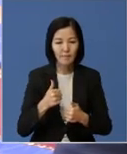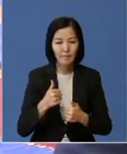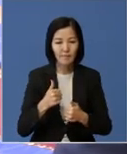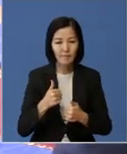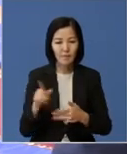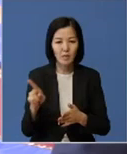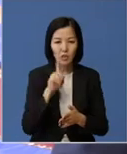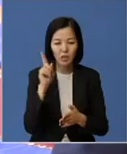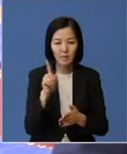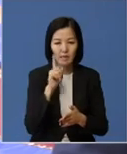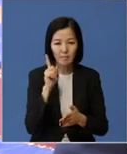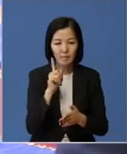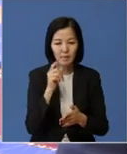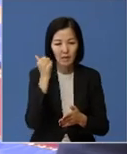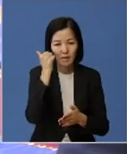жас ұрпақтарымыз